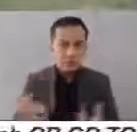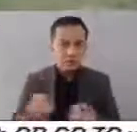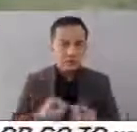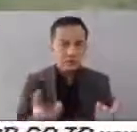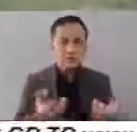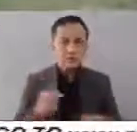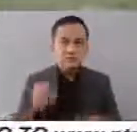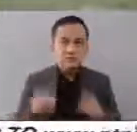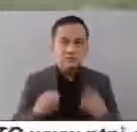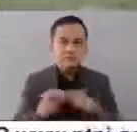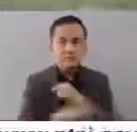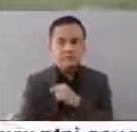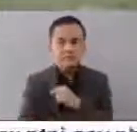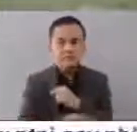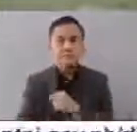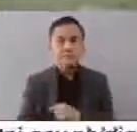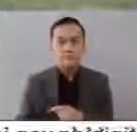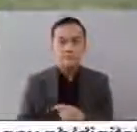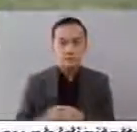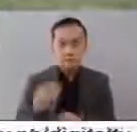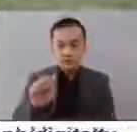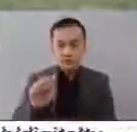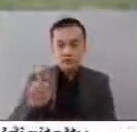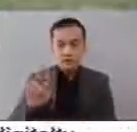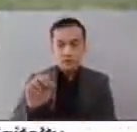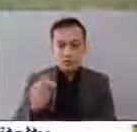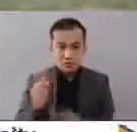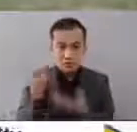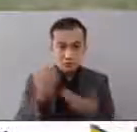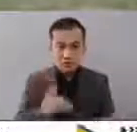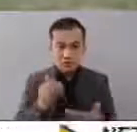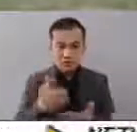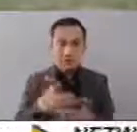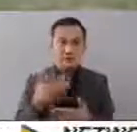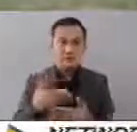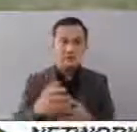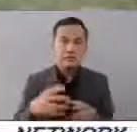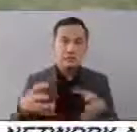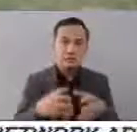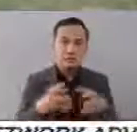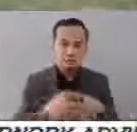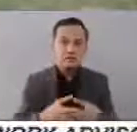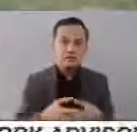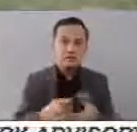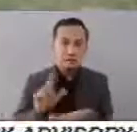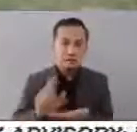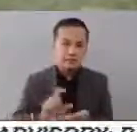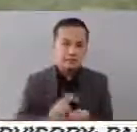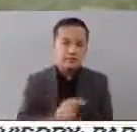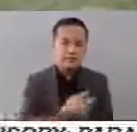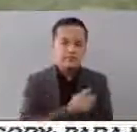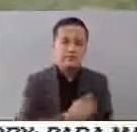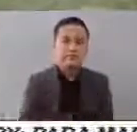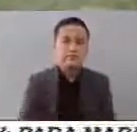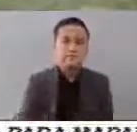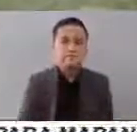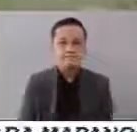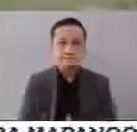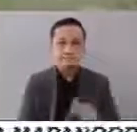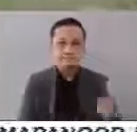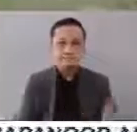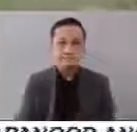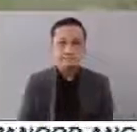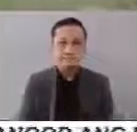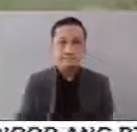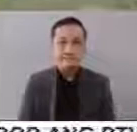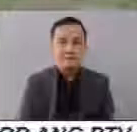Rise and shine, Aljo. Rise and shine, Pilipinas. Dahil bahagyang gumanda na at umaliwalas na ang